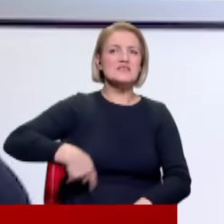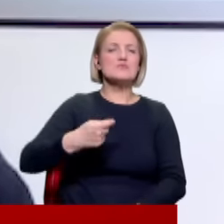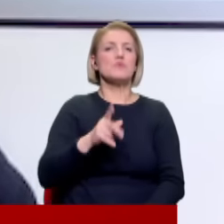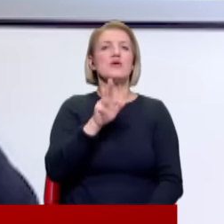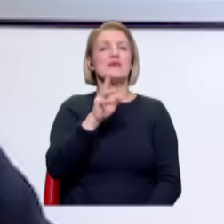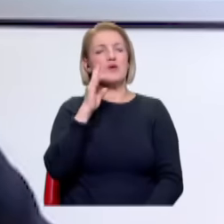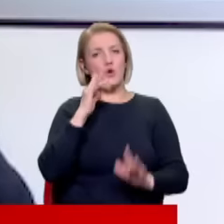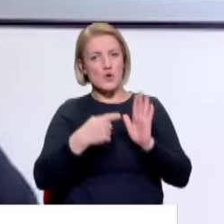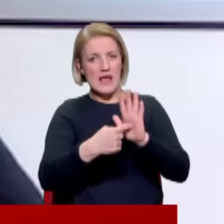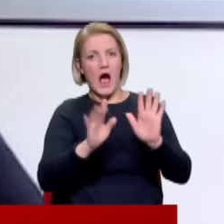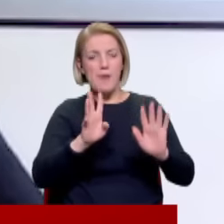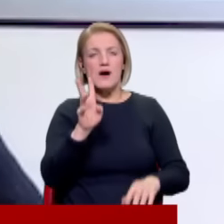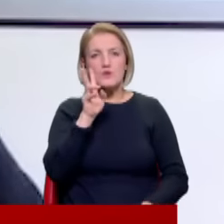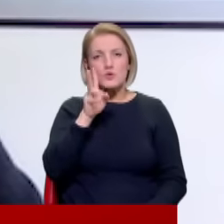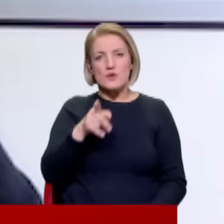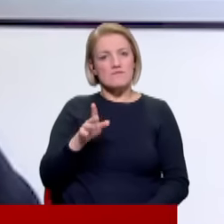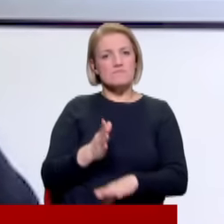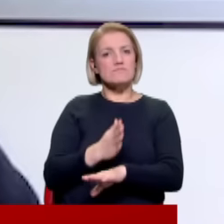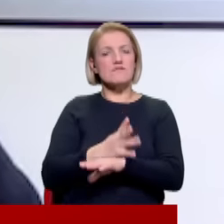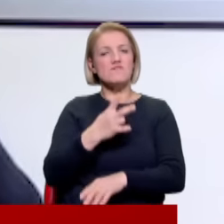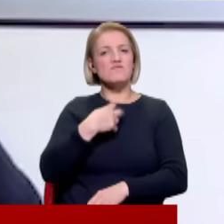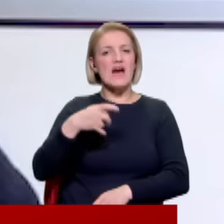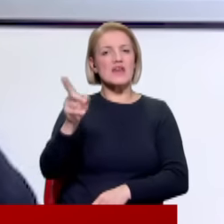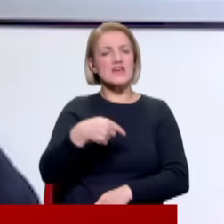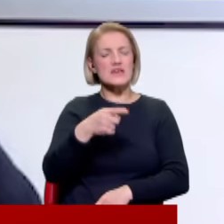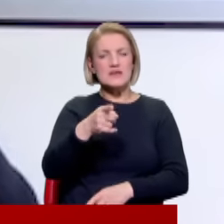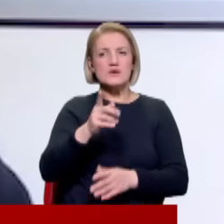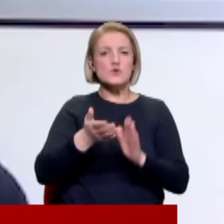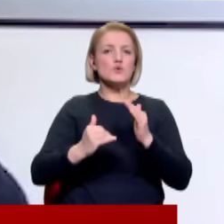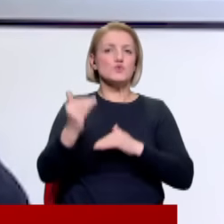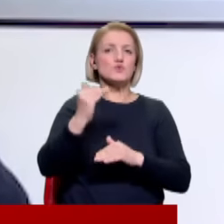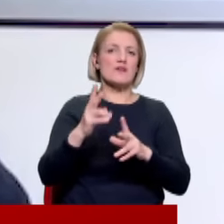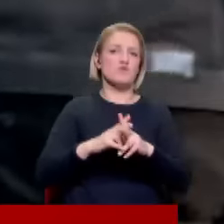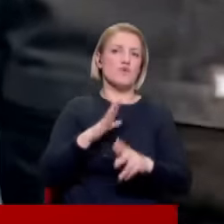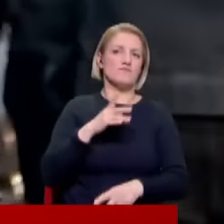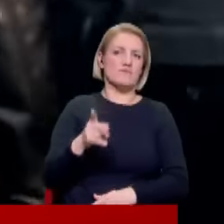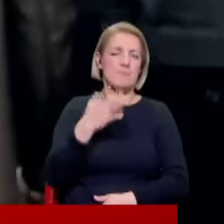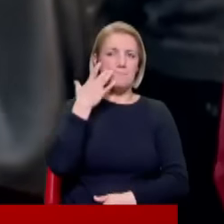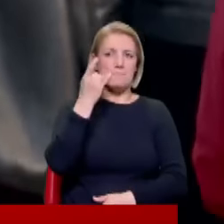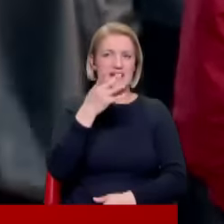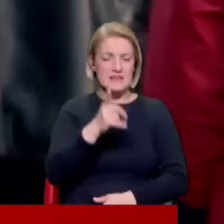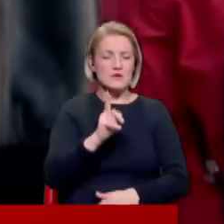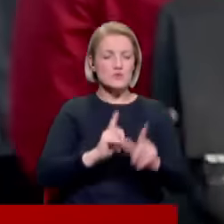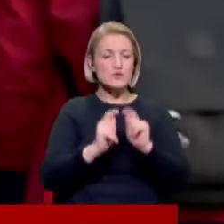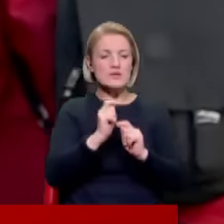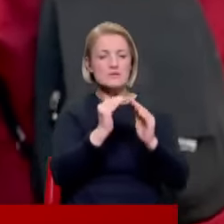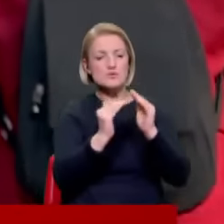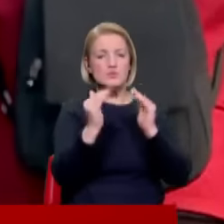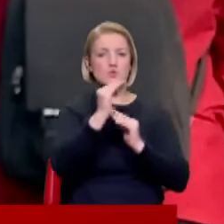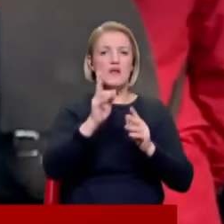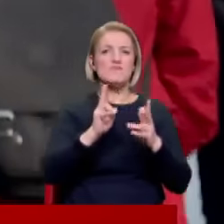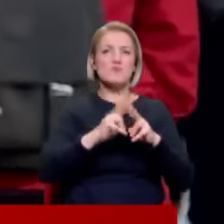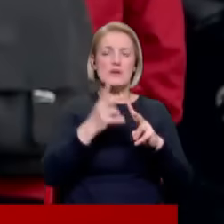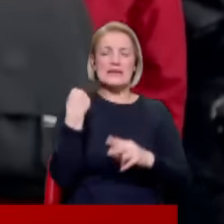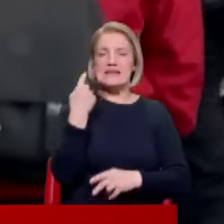çıkmıyormuş gibi gösteriyorlar ama sonuçta vatandaşın vergileriyle ödenen yüksek faturalar söz konusu. Belli bir tüketimin üzerindeki abonenin faturası